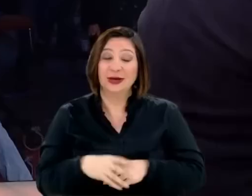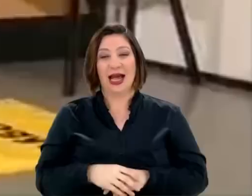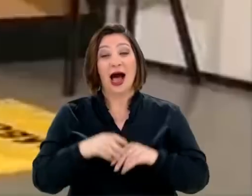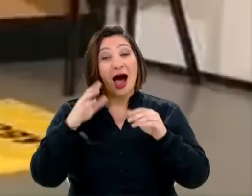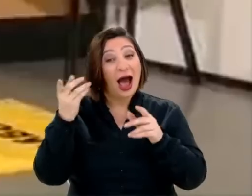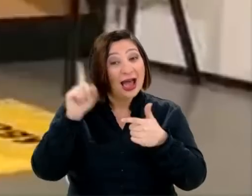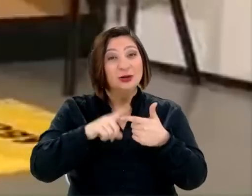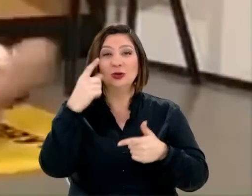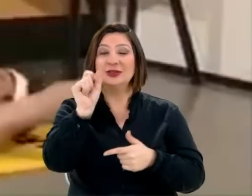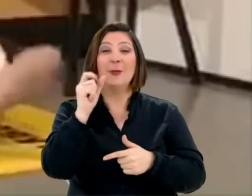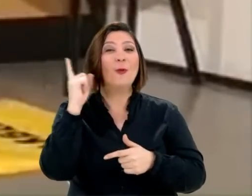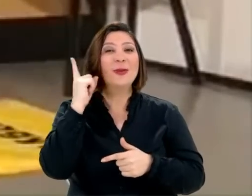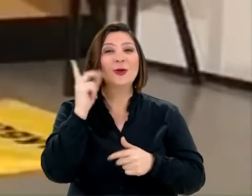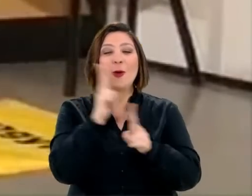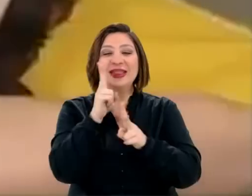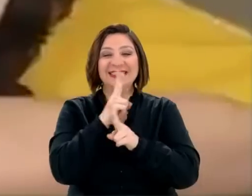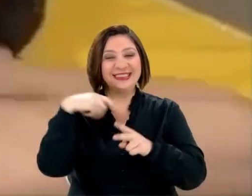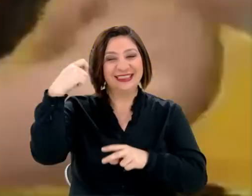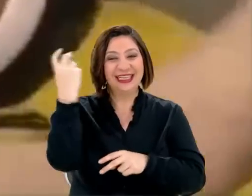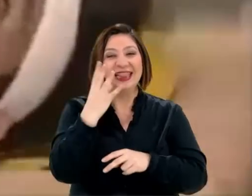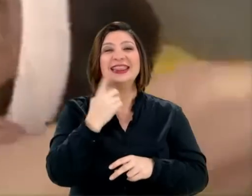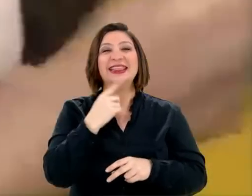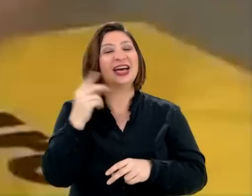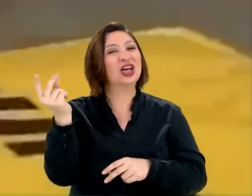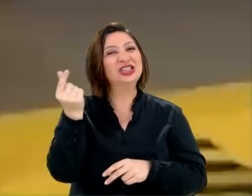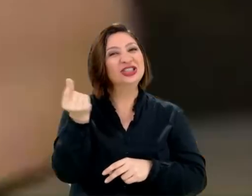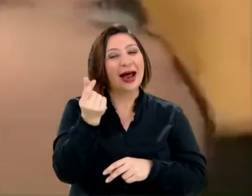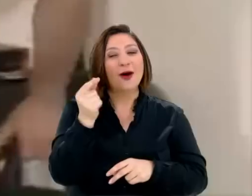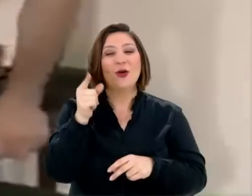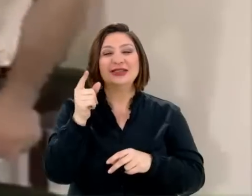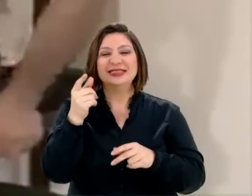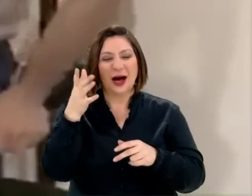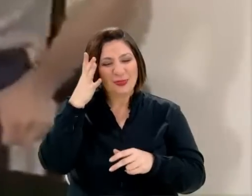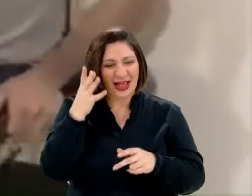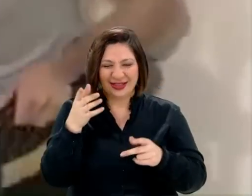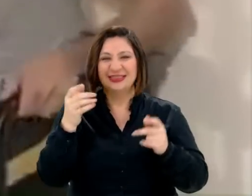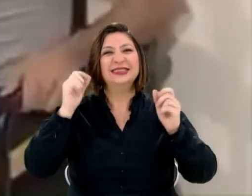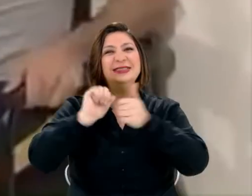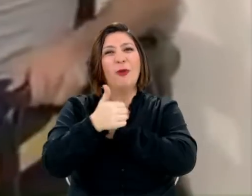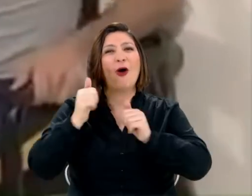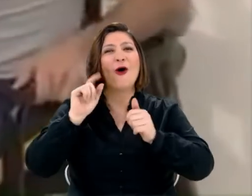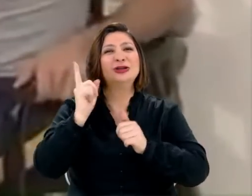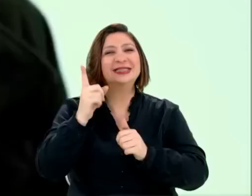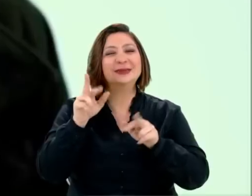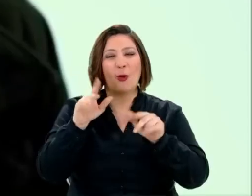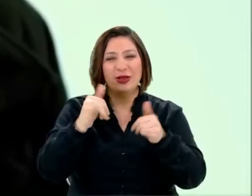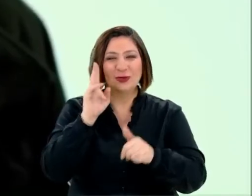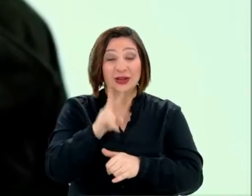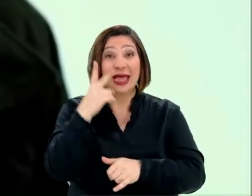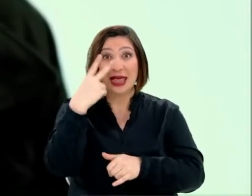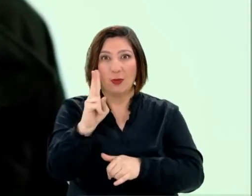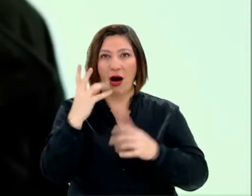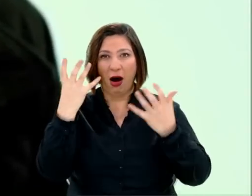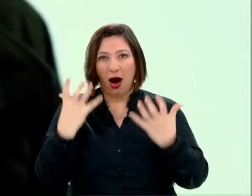Görelim. 90'ların popüler komedi dizilerinden Tatlı Kaçıklar'da sersem fitness hocasını nasıl canhıraş oynadığını gördük.